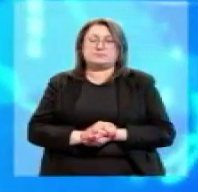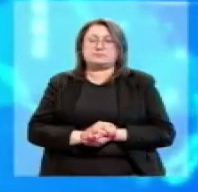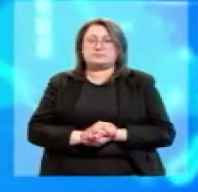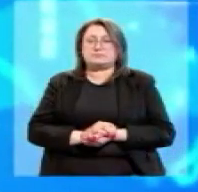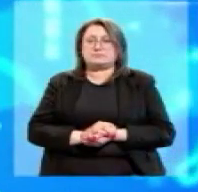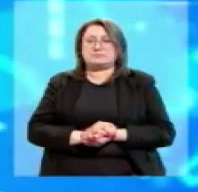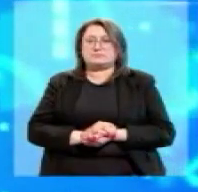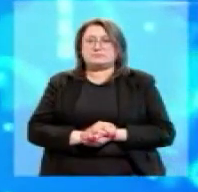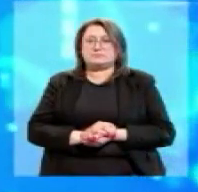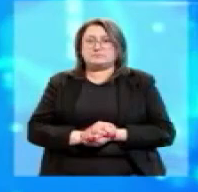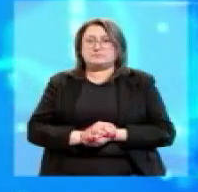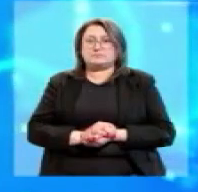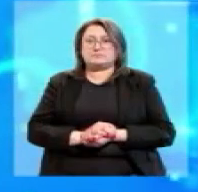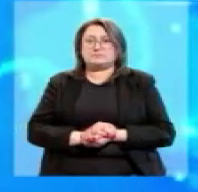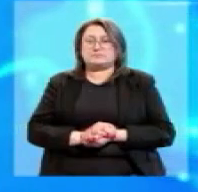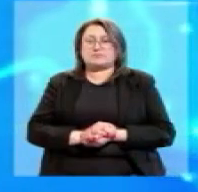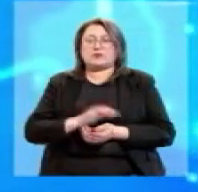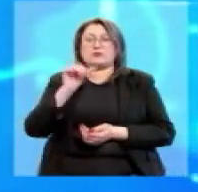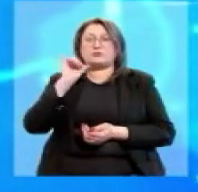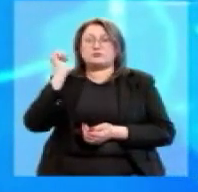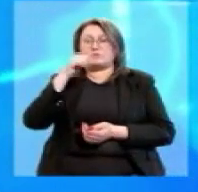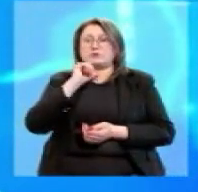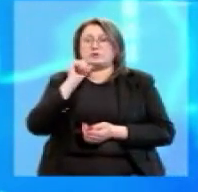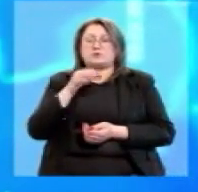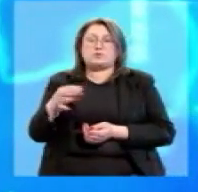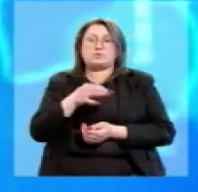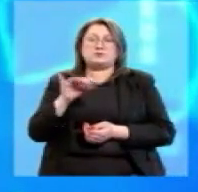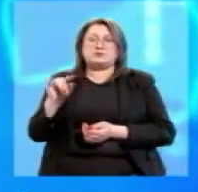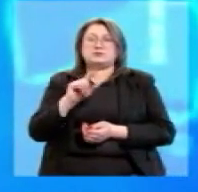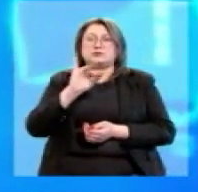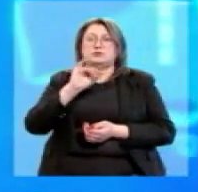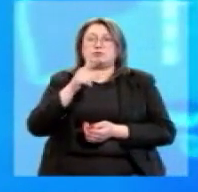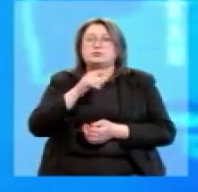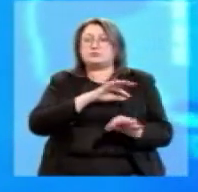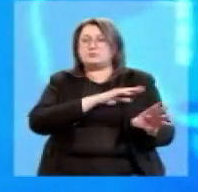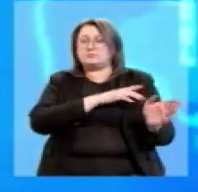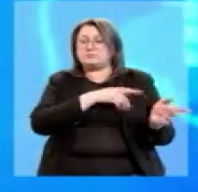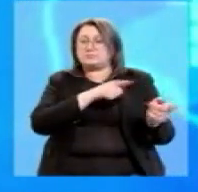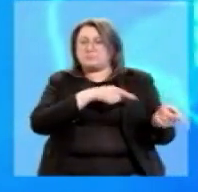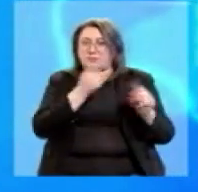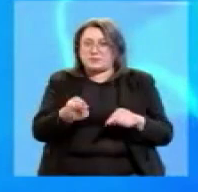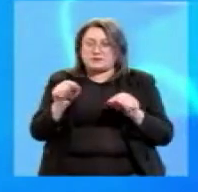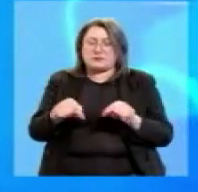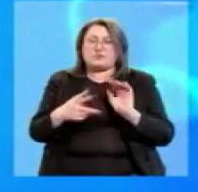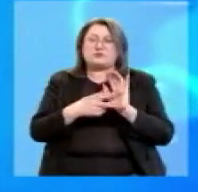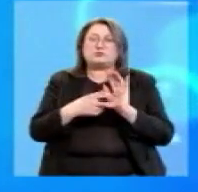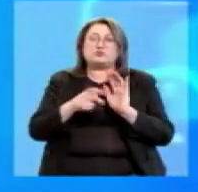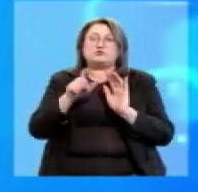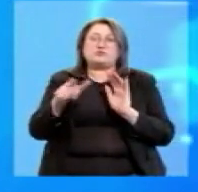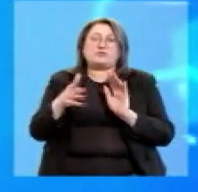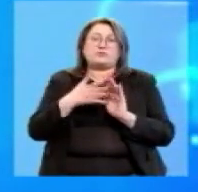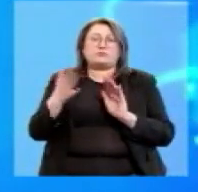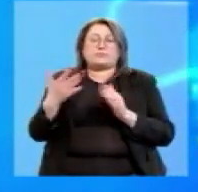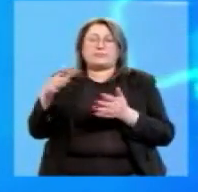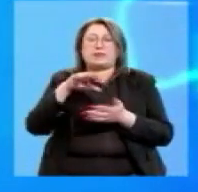оңтүстік аймақтардан 800-ден аса адам қоныс аударған. Олардың бәрі халықтың қоныстануы мен еңбек нарығын реттеуге арналған